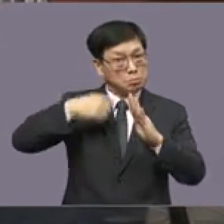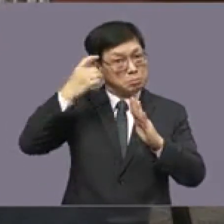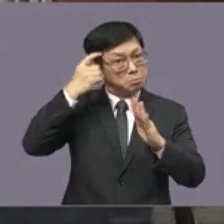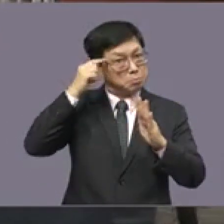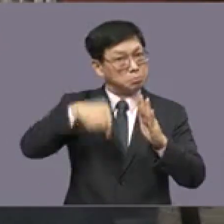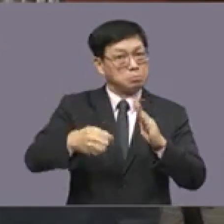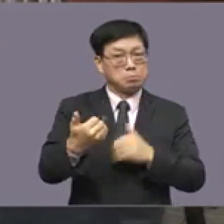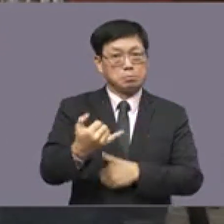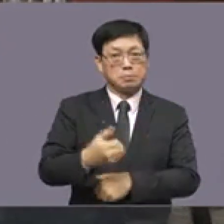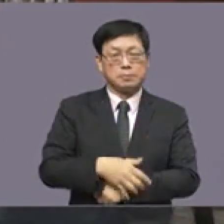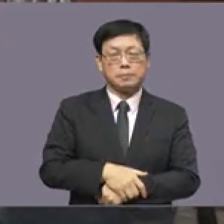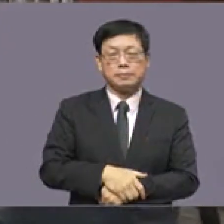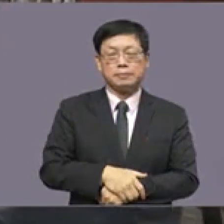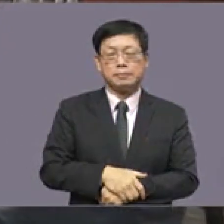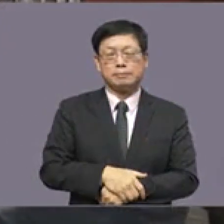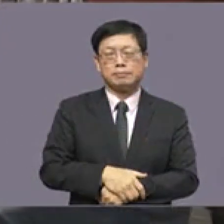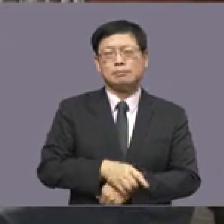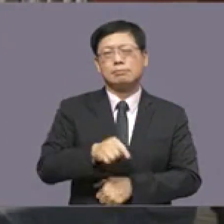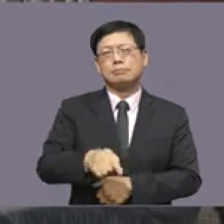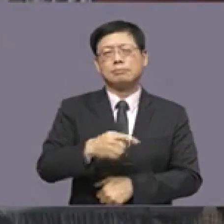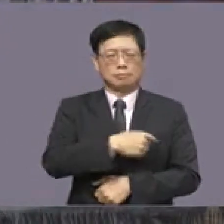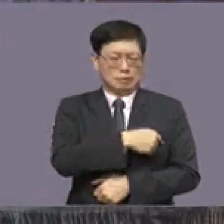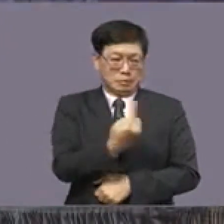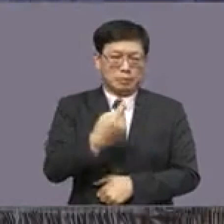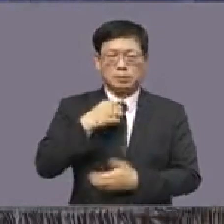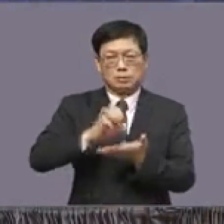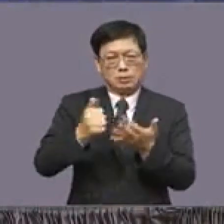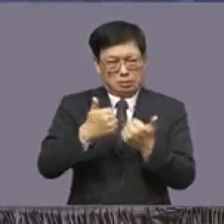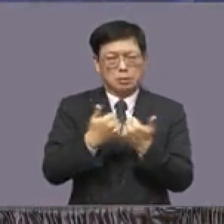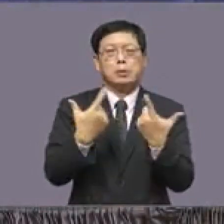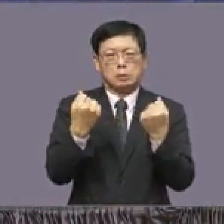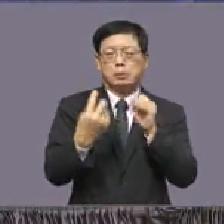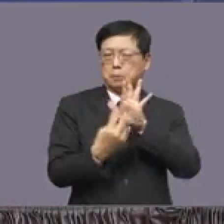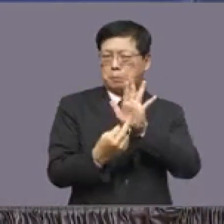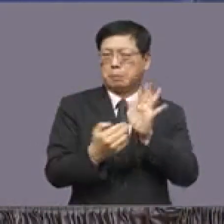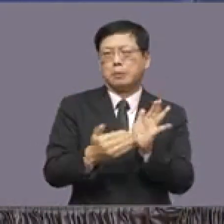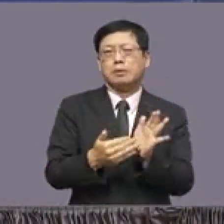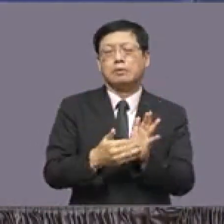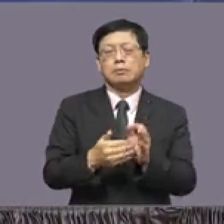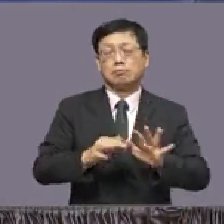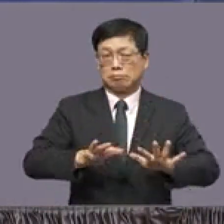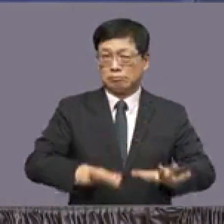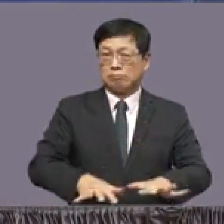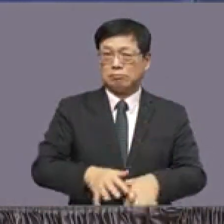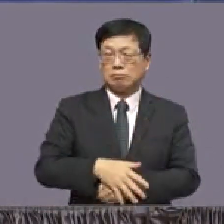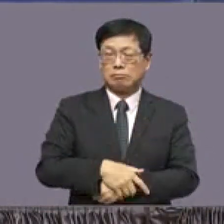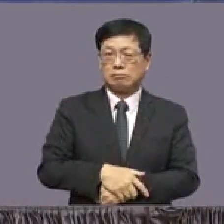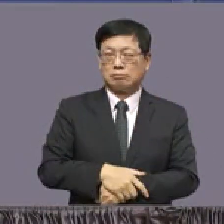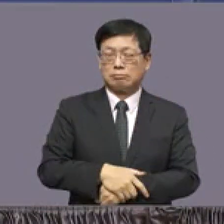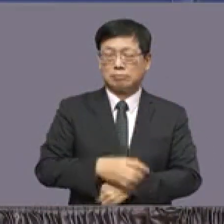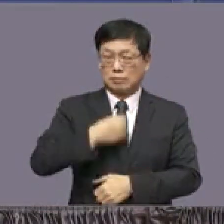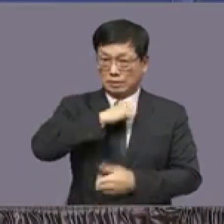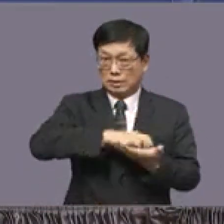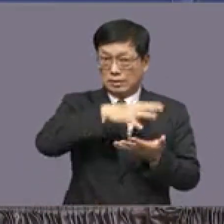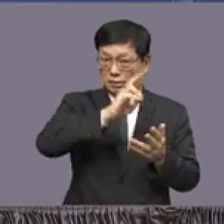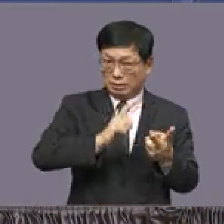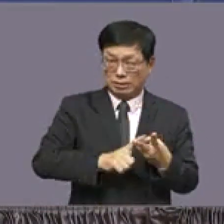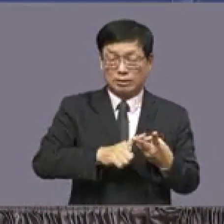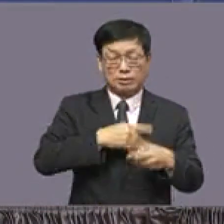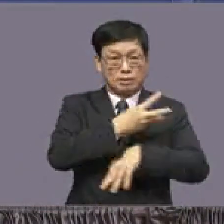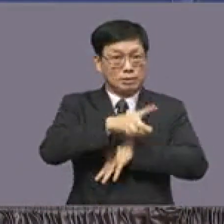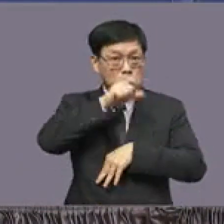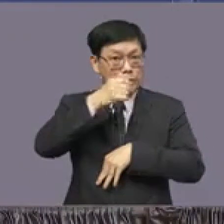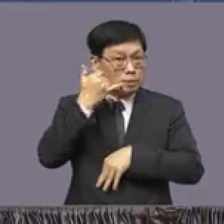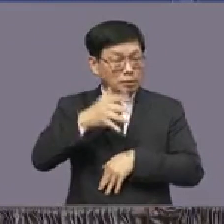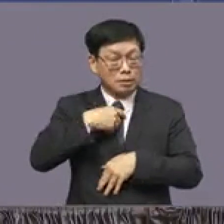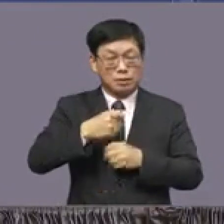看？ 这个在礼拜一的记者会我有说明哦。现在台积电、鸿海、